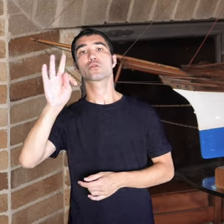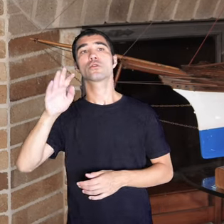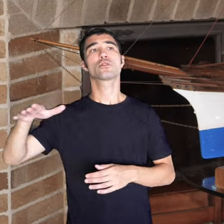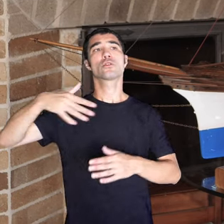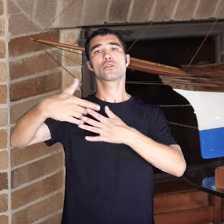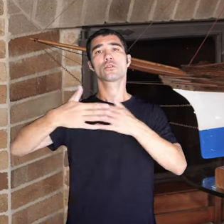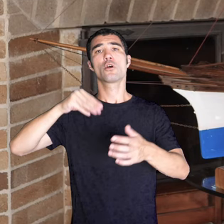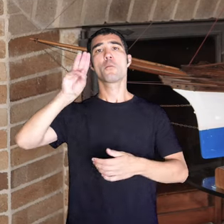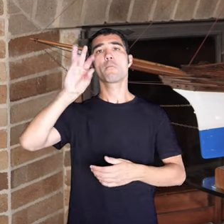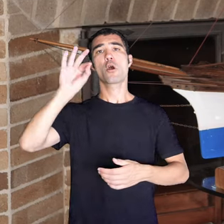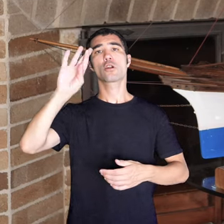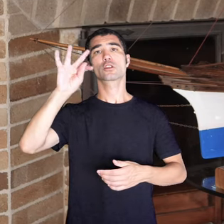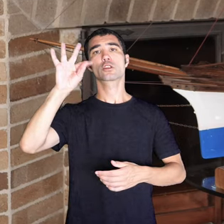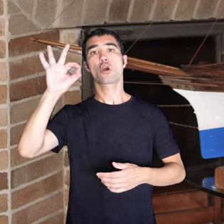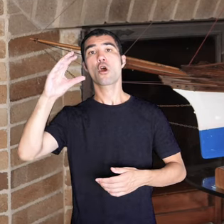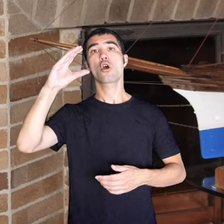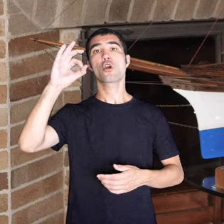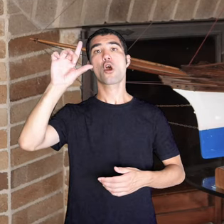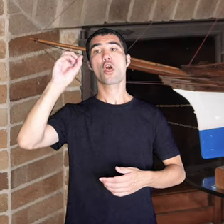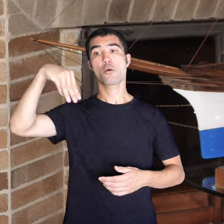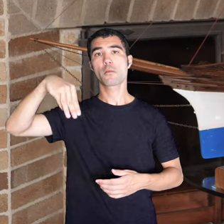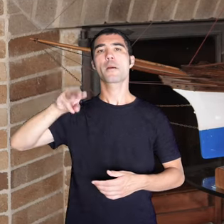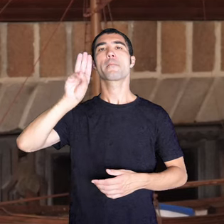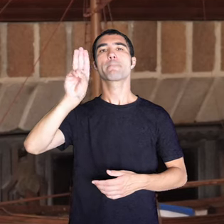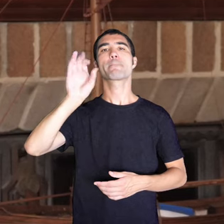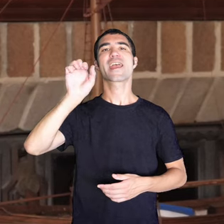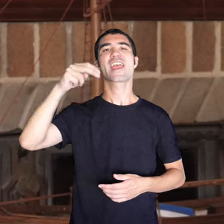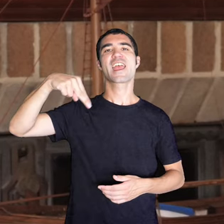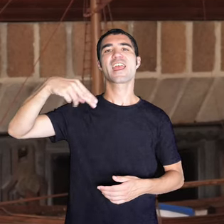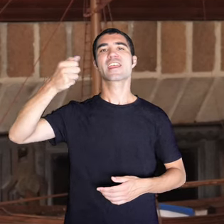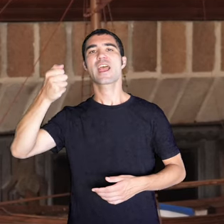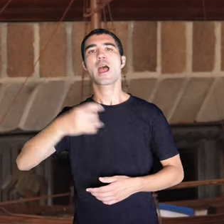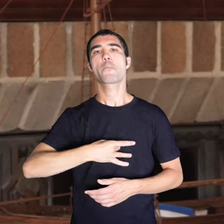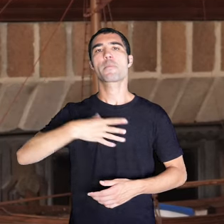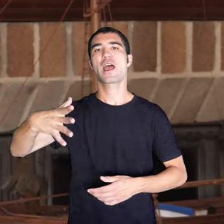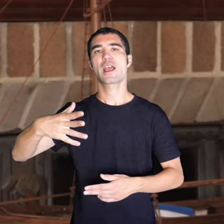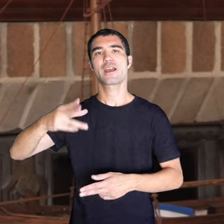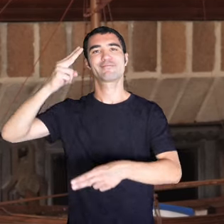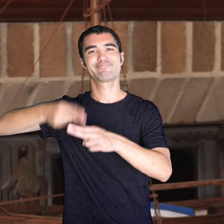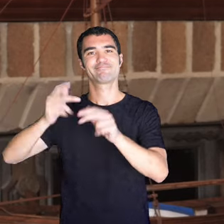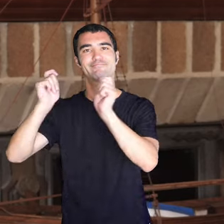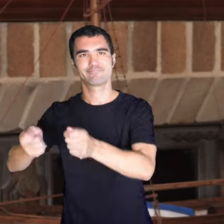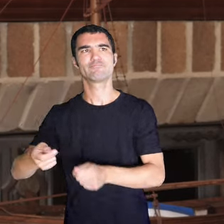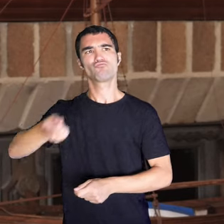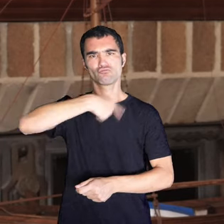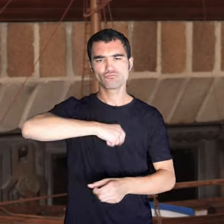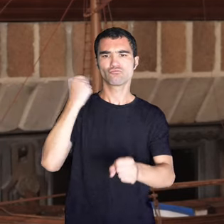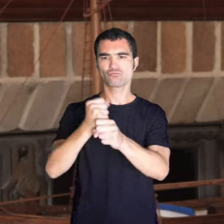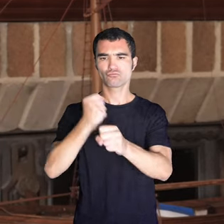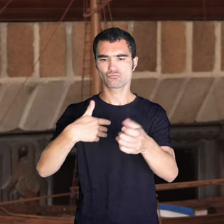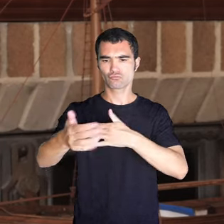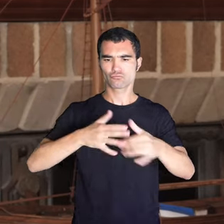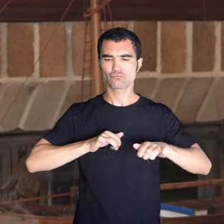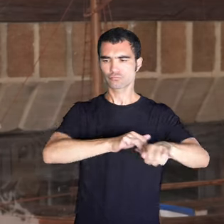Colom que li varen posar Penya Blanca. La realitat de qui feien feina com a mestre